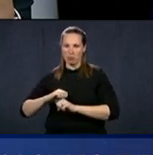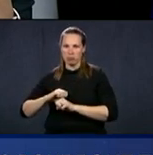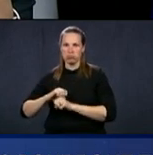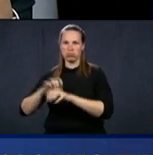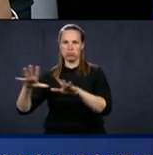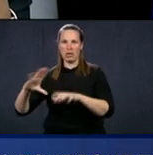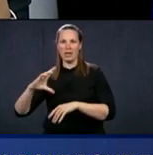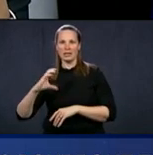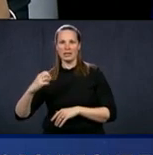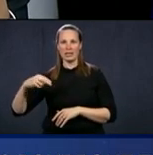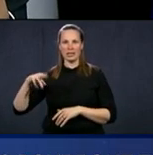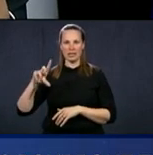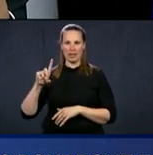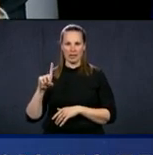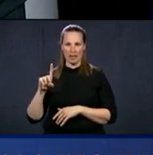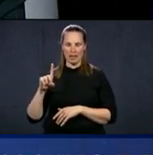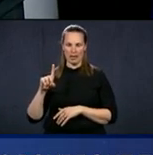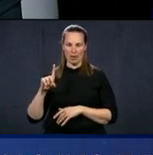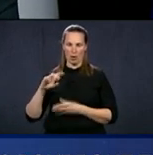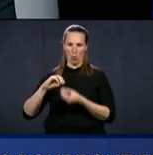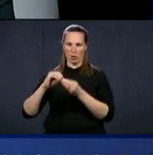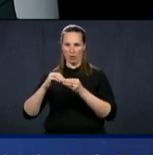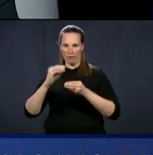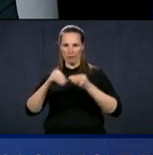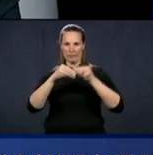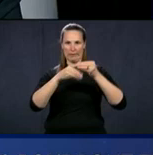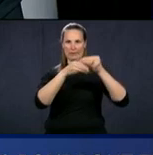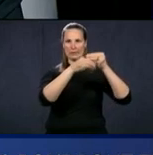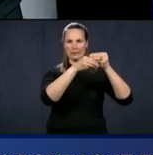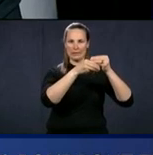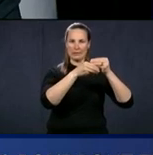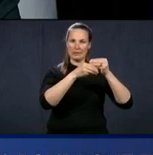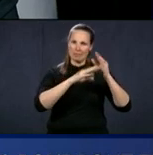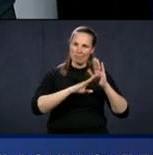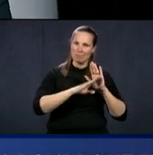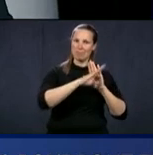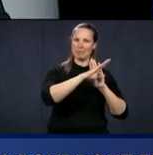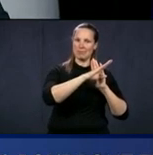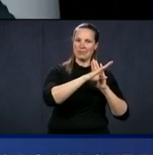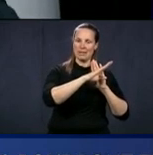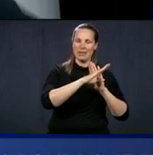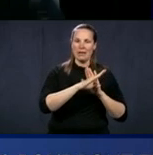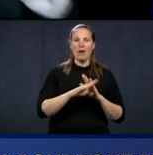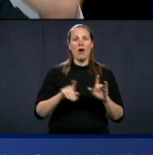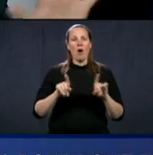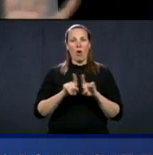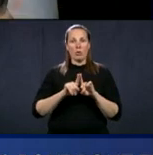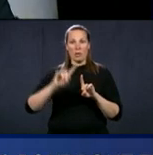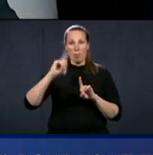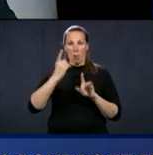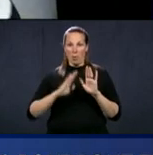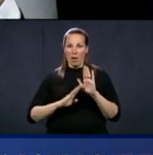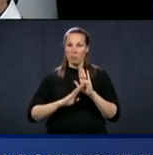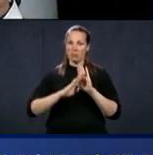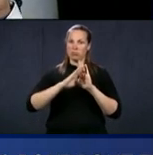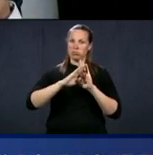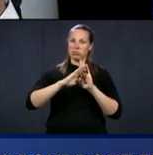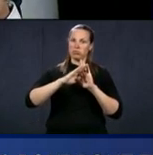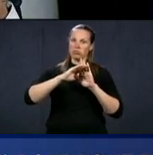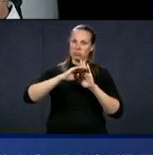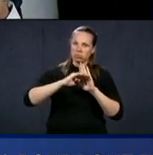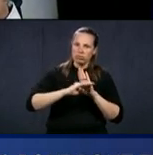changer, revenu superposer des choses, en fin de compte. Hein. On a eu, si vous me permettez, une première vague qui est associée, les gens